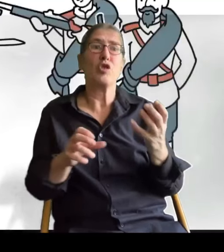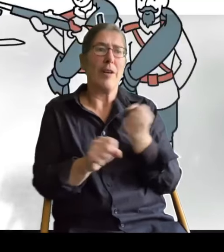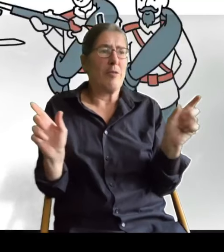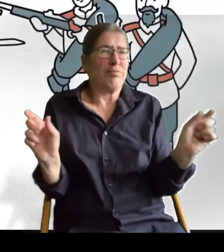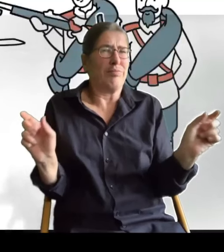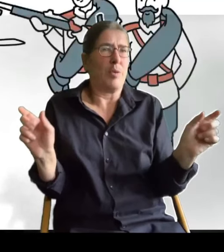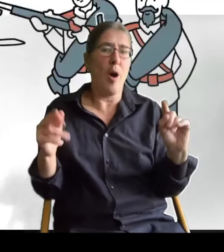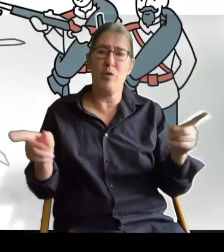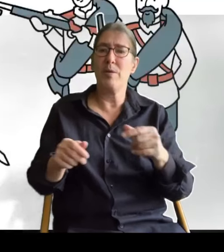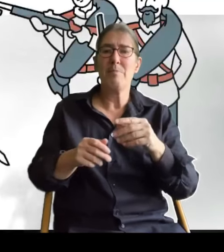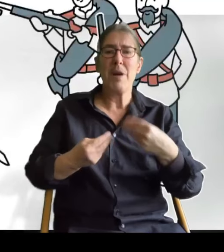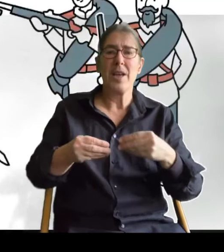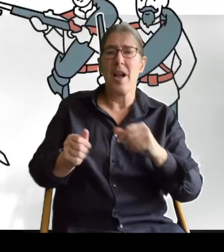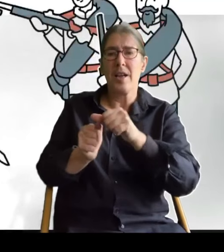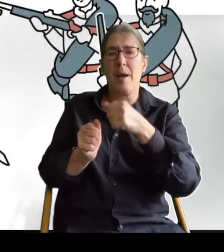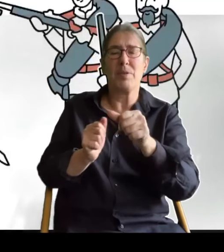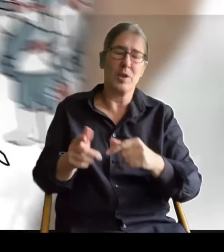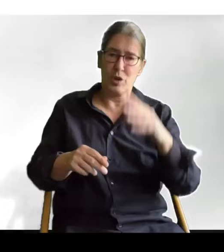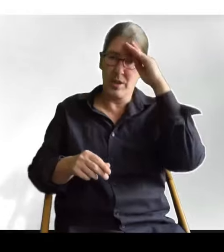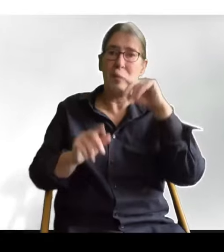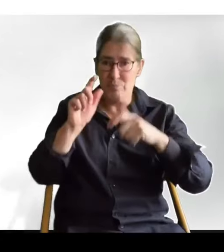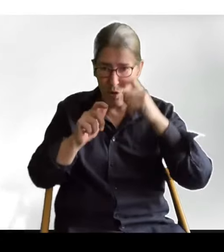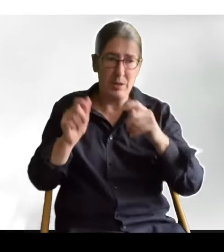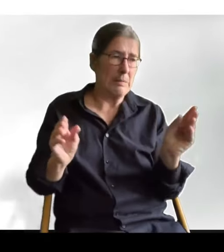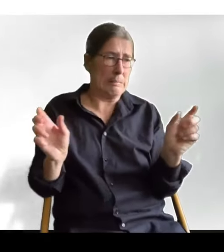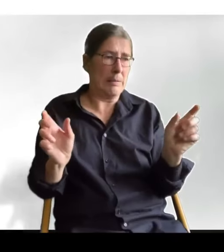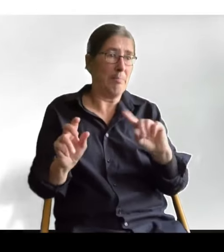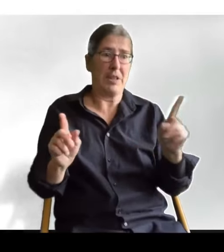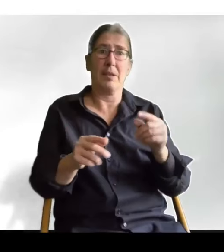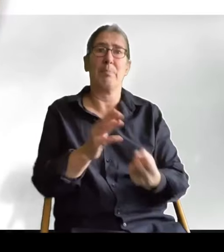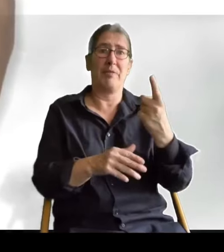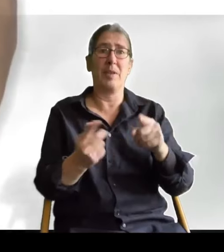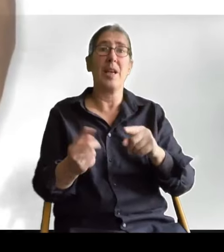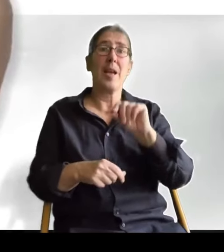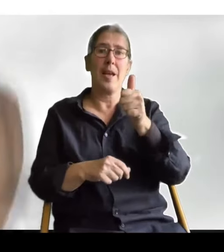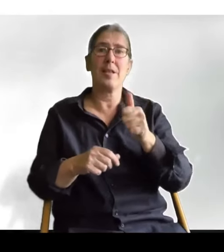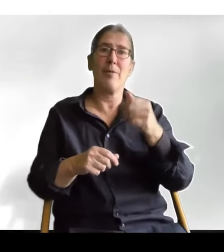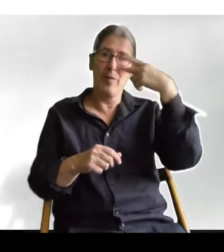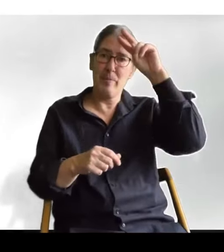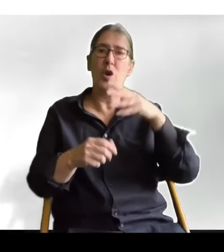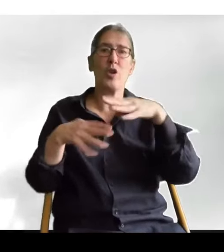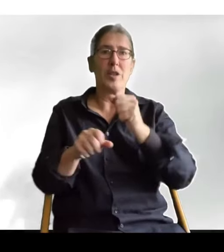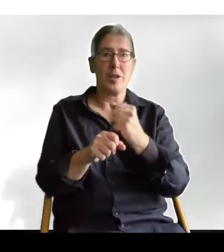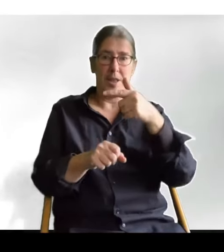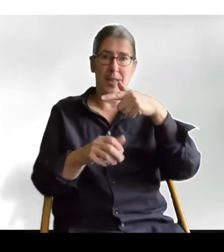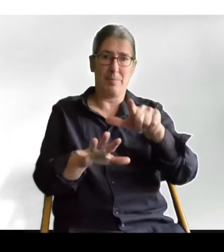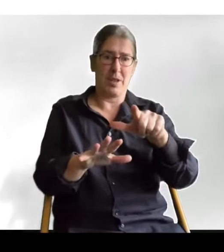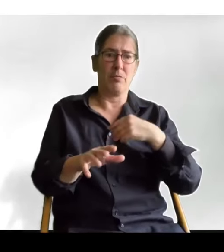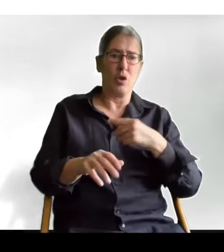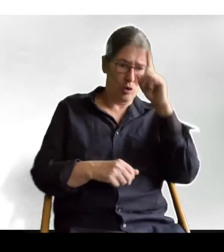knapp und die soldaten müde werden bis zu einem entscheidenden vorfall am ersten februar 1917